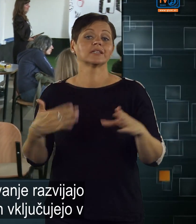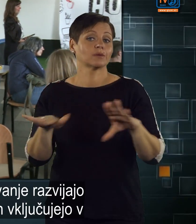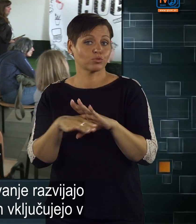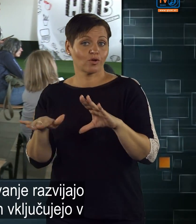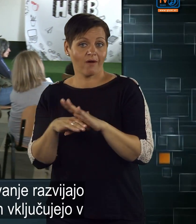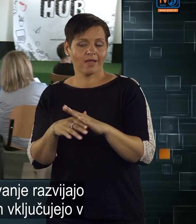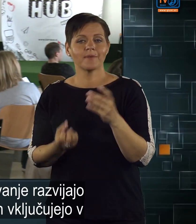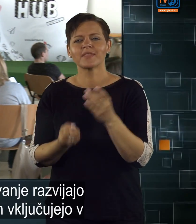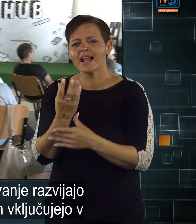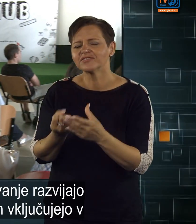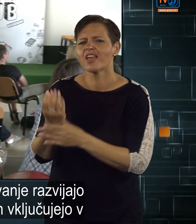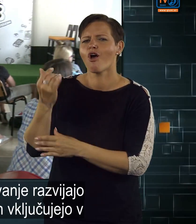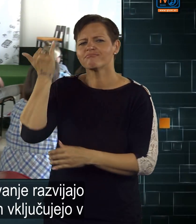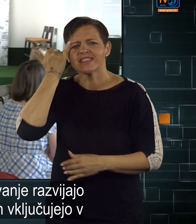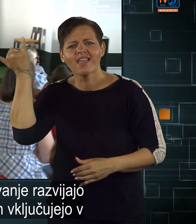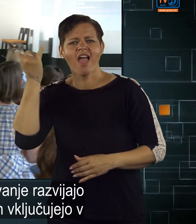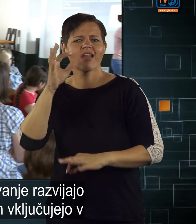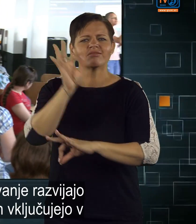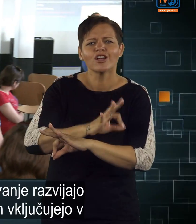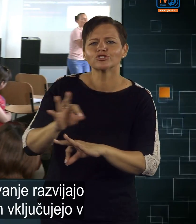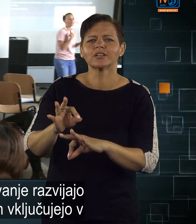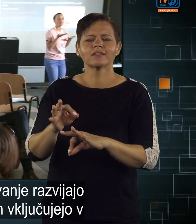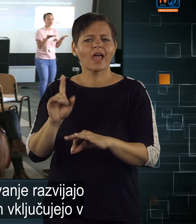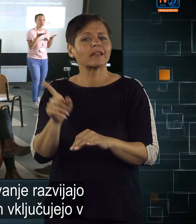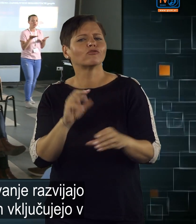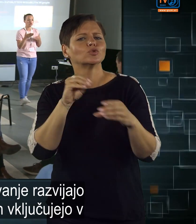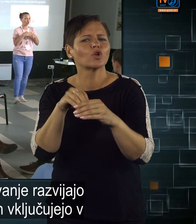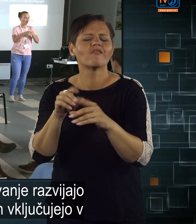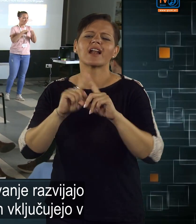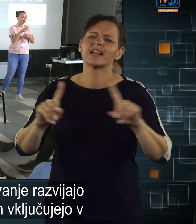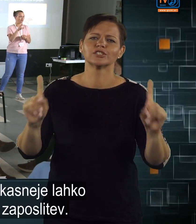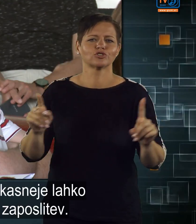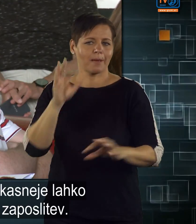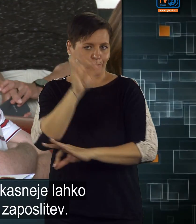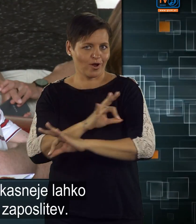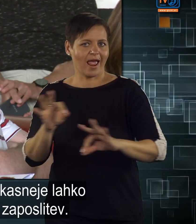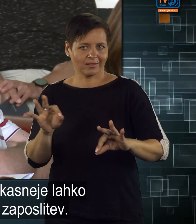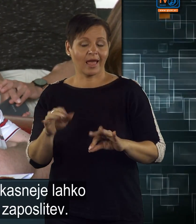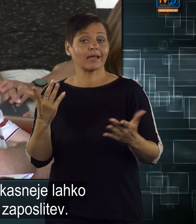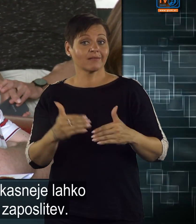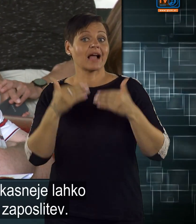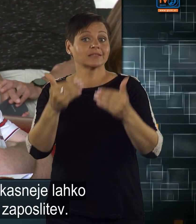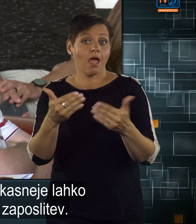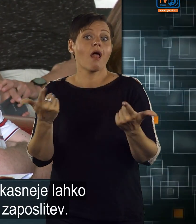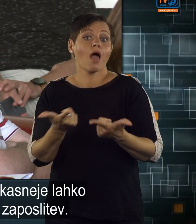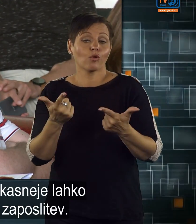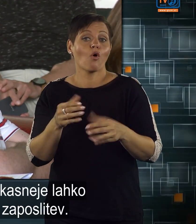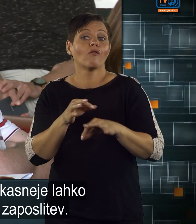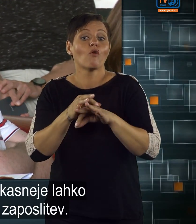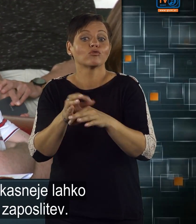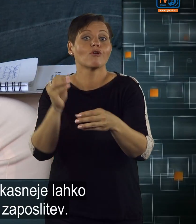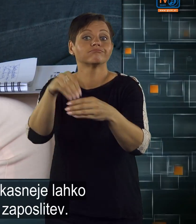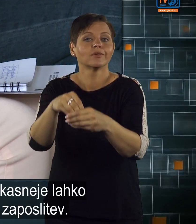za zaposlovanje razvijajo ideje in načrte ter jih vključujejo v različne projekte, ki kasneje